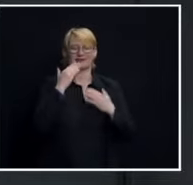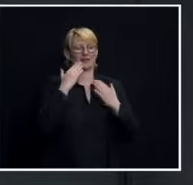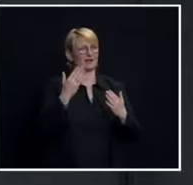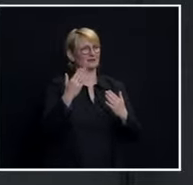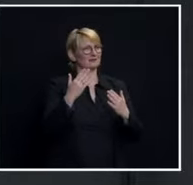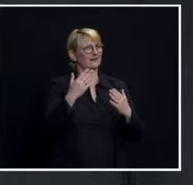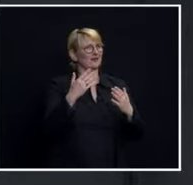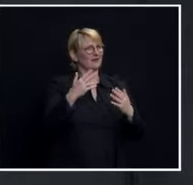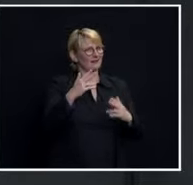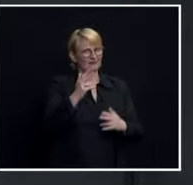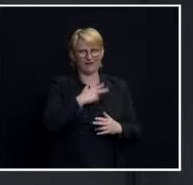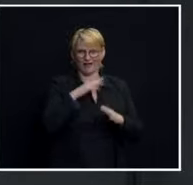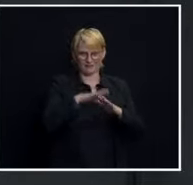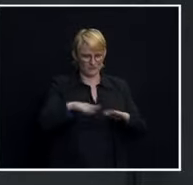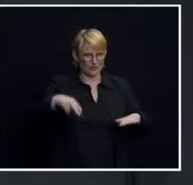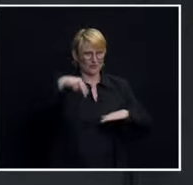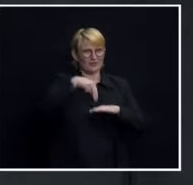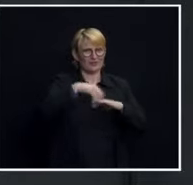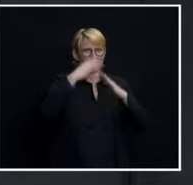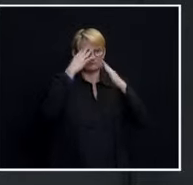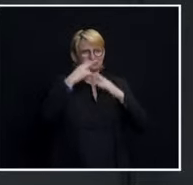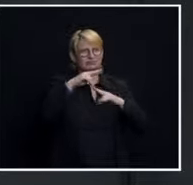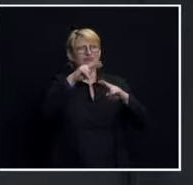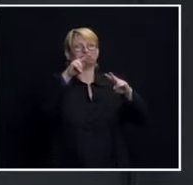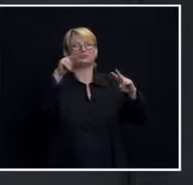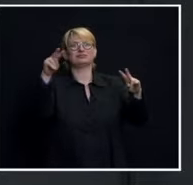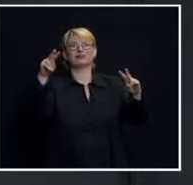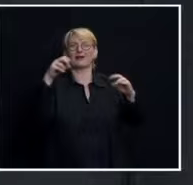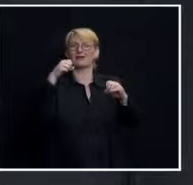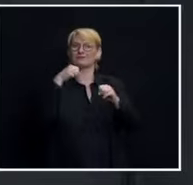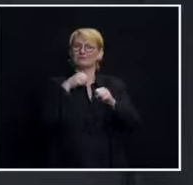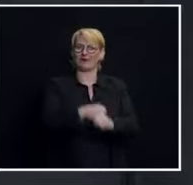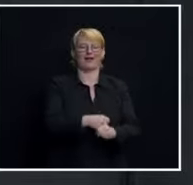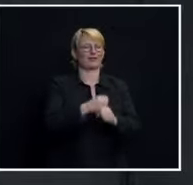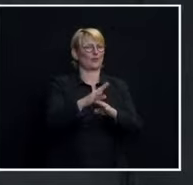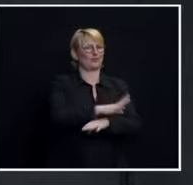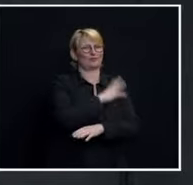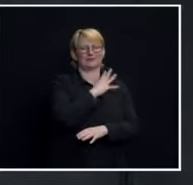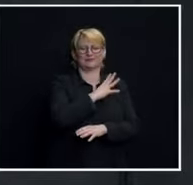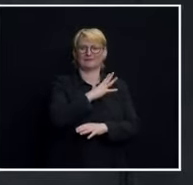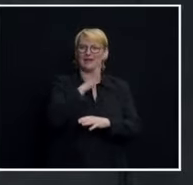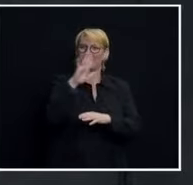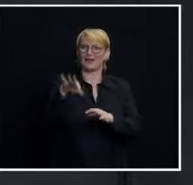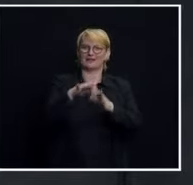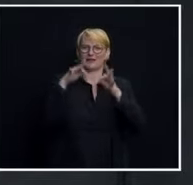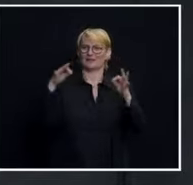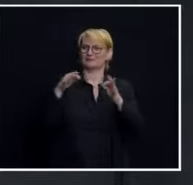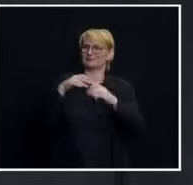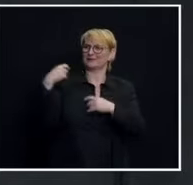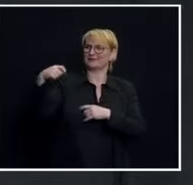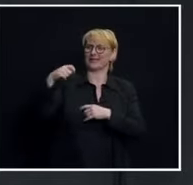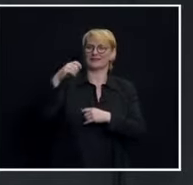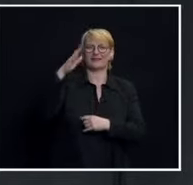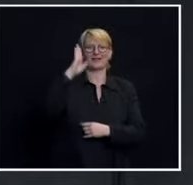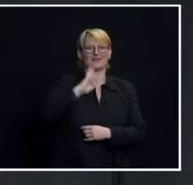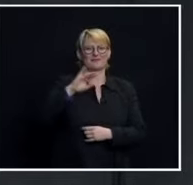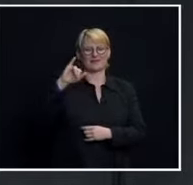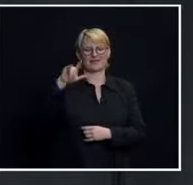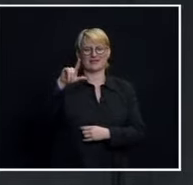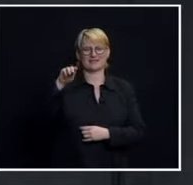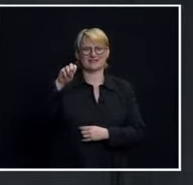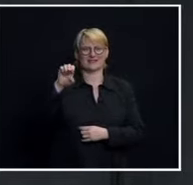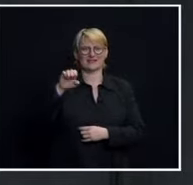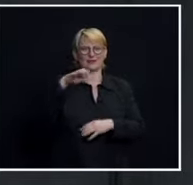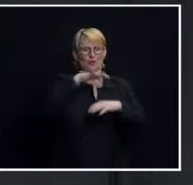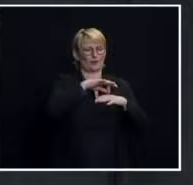beeindruckend hier oben zu stehen. Sehr geehrte Frau Landtagspräsidentin, liebe Ilse, sehr geehrte Frau Dr.